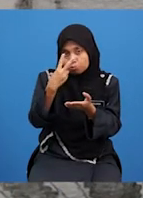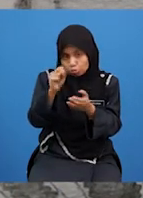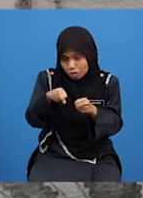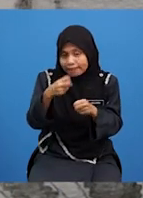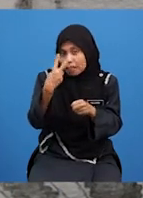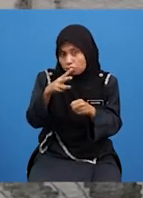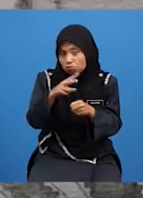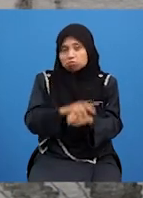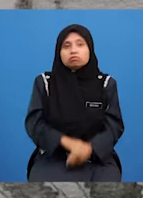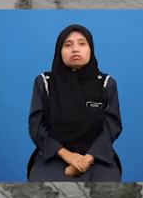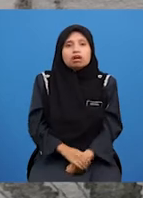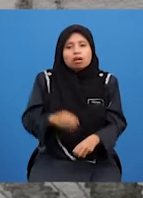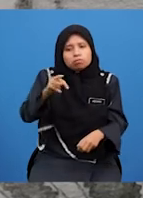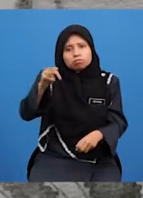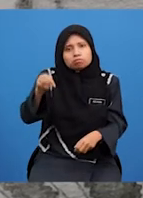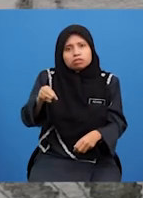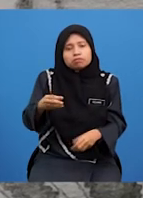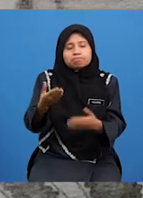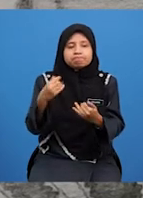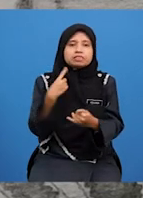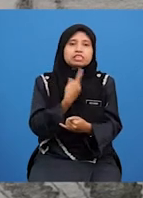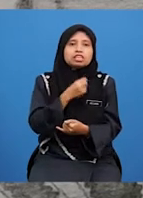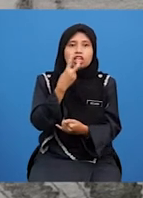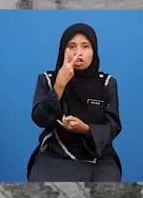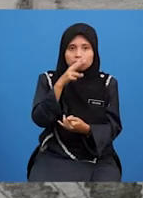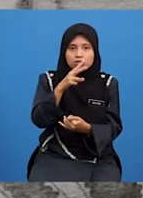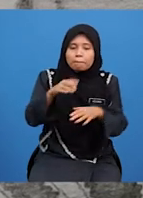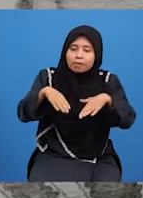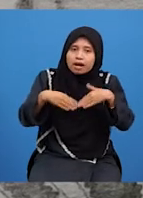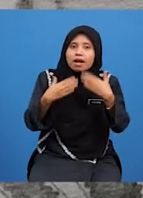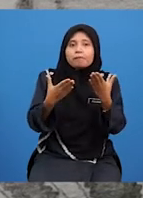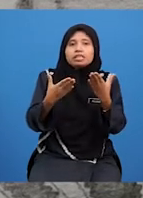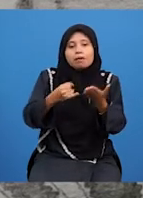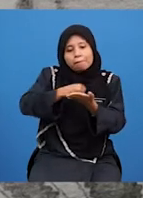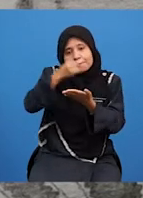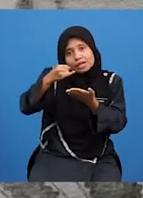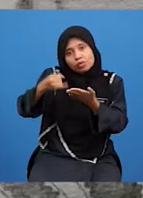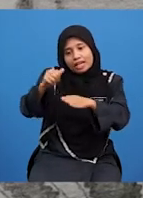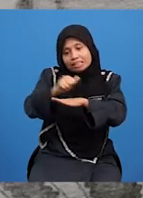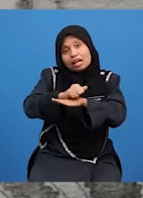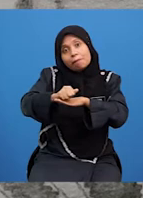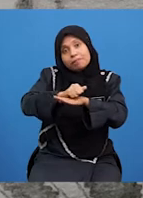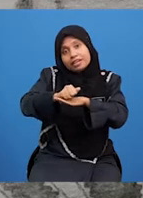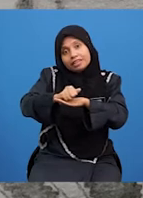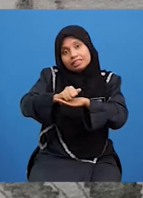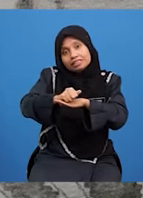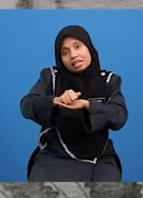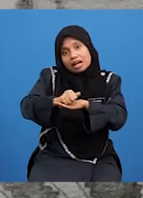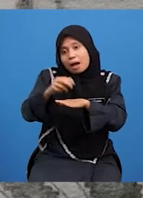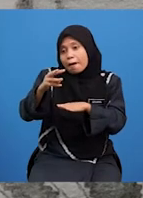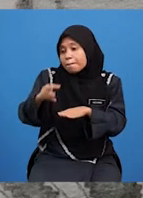Pelajar-pelajar, mari kita lihat bagaimana pelukis mengaplikasikan media dan teknik yang